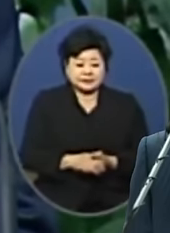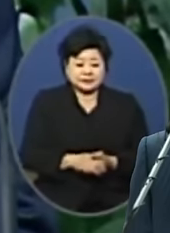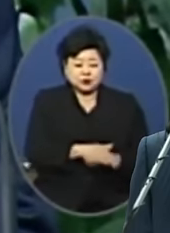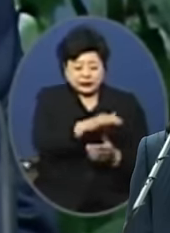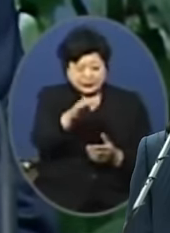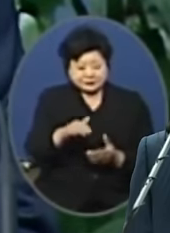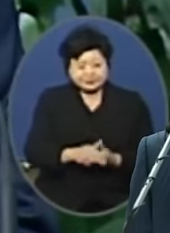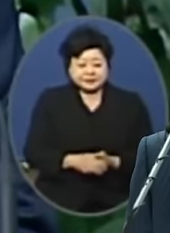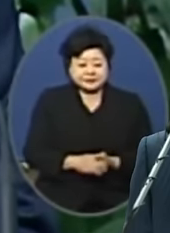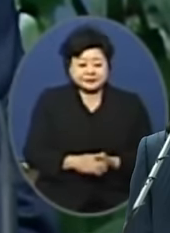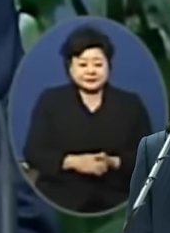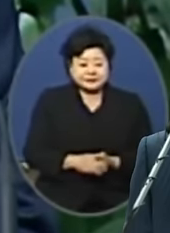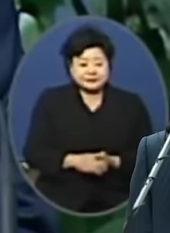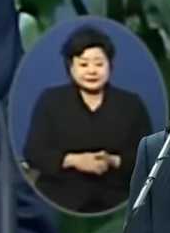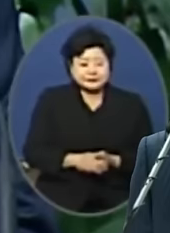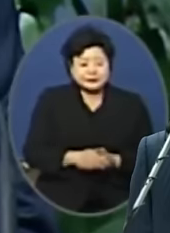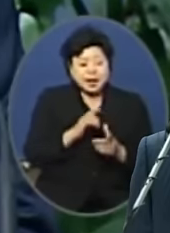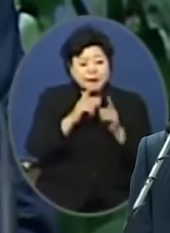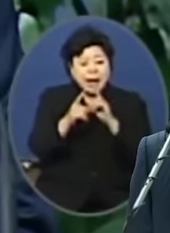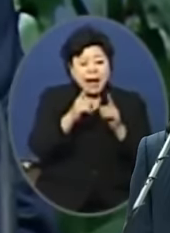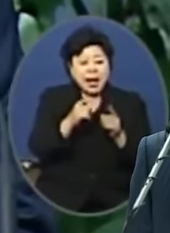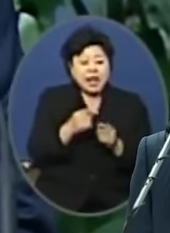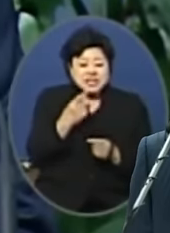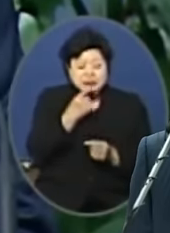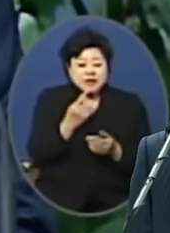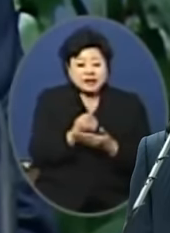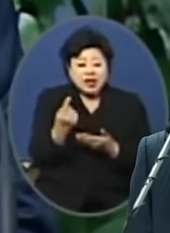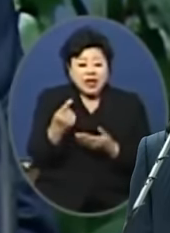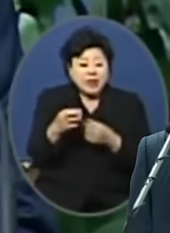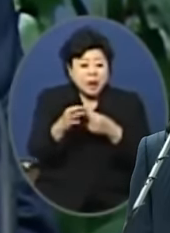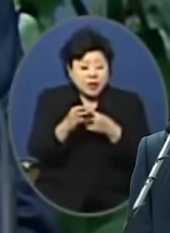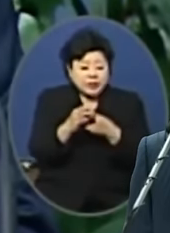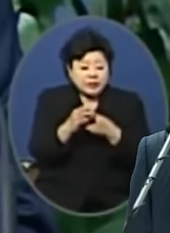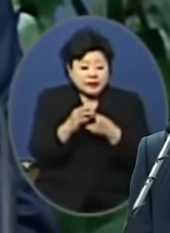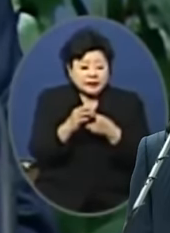우리는 말이 우리의 입을 떠나면은